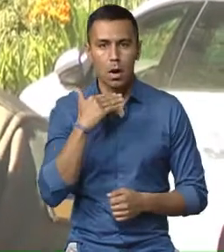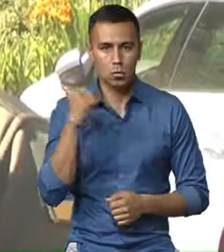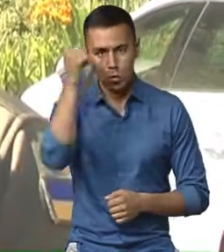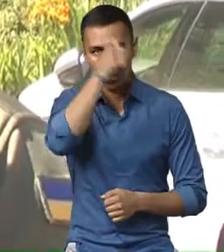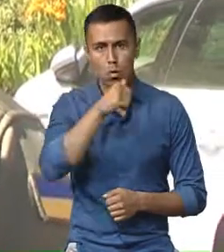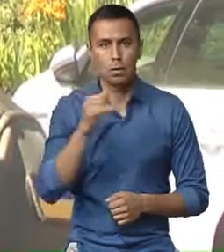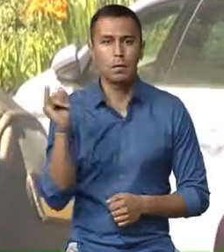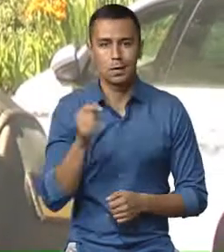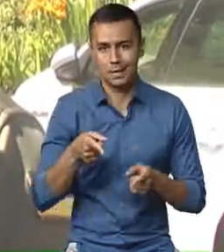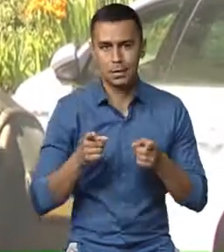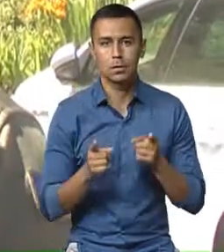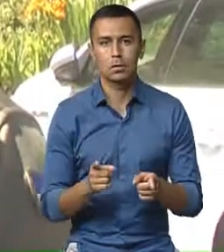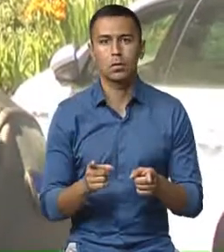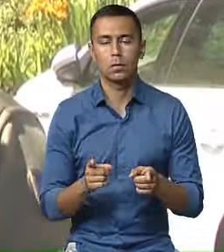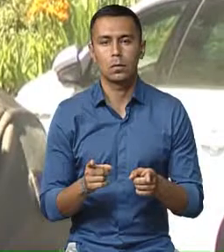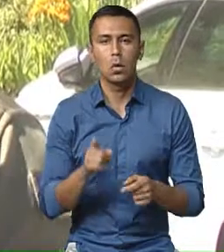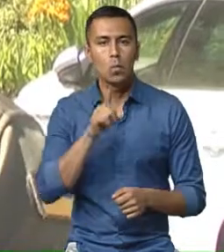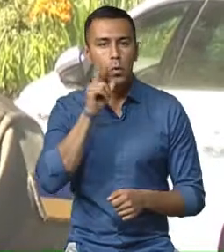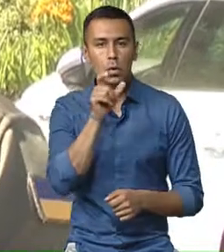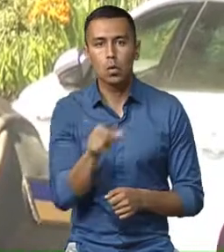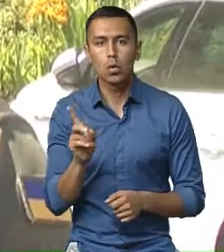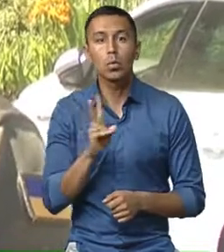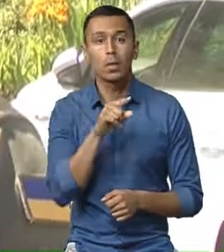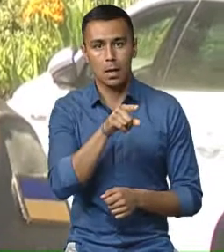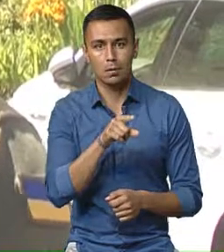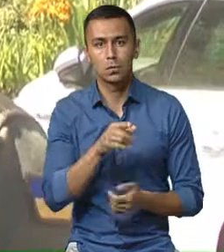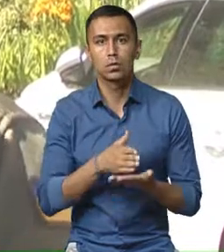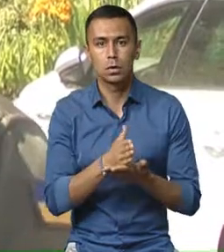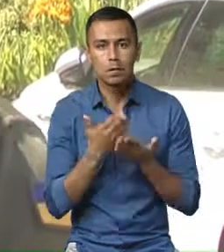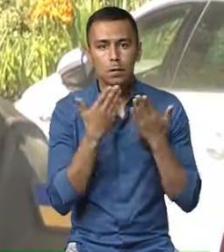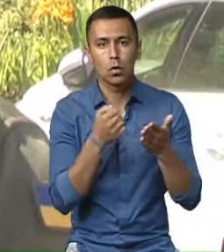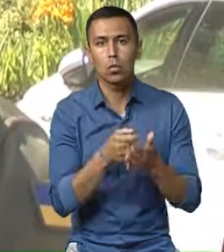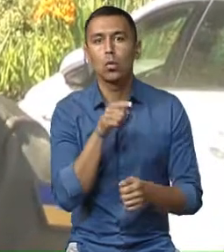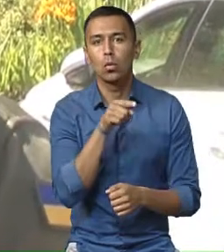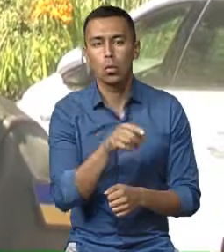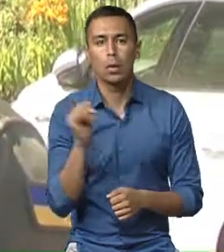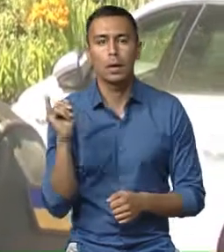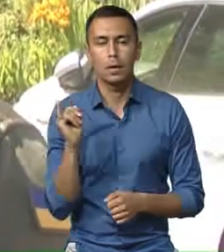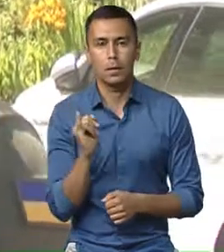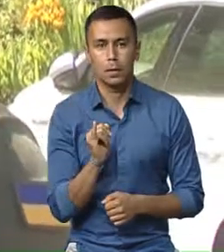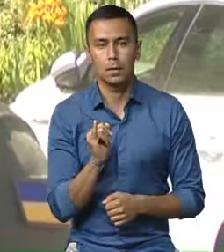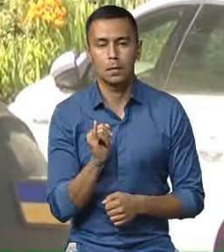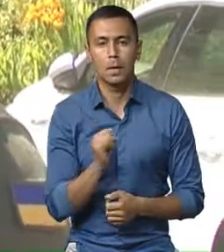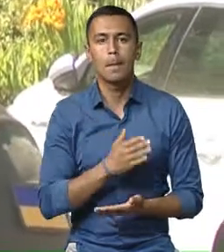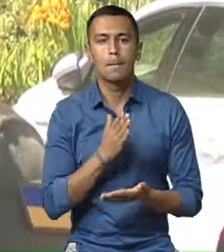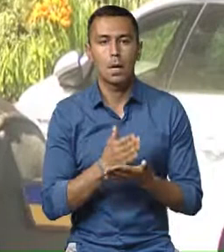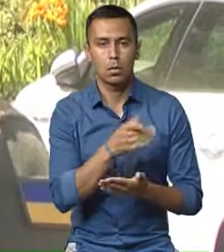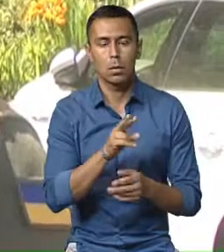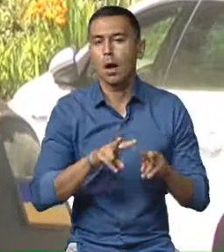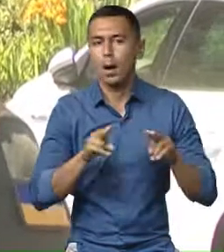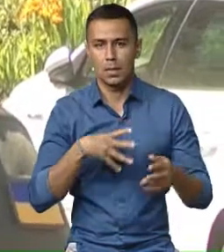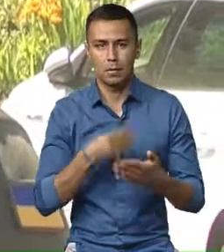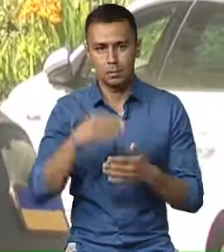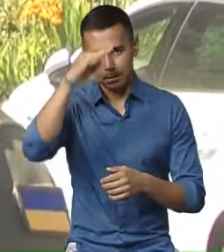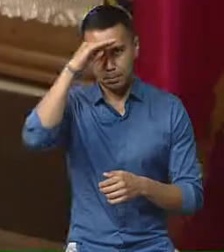і дійсно молоді люди, які там служать, зверталися до нього і мали його так, як за свого